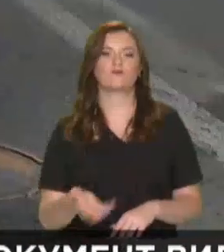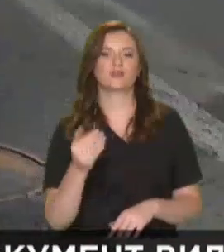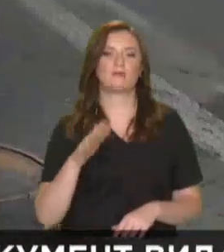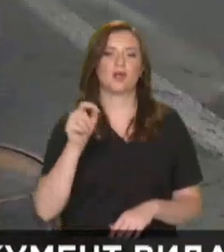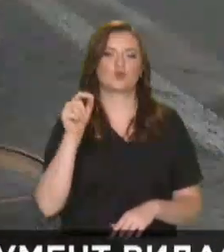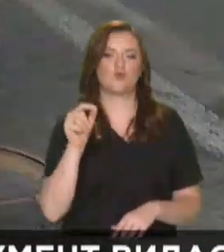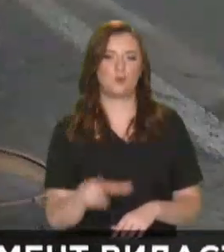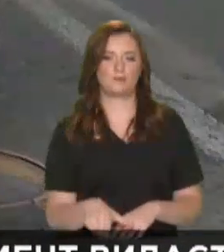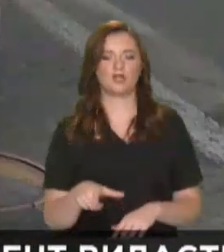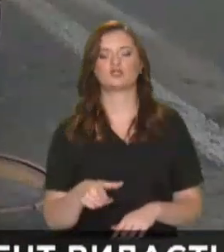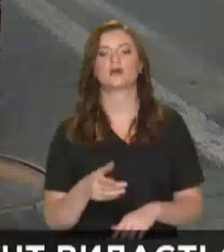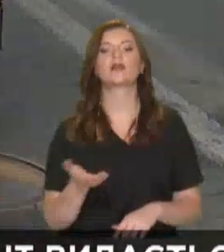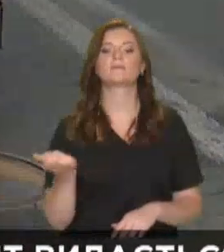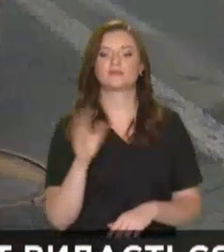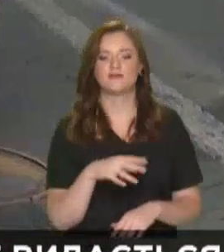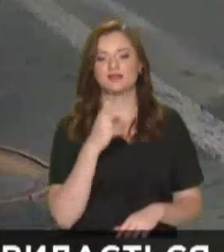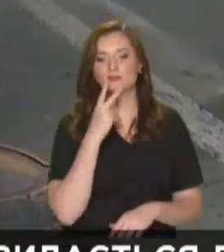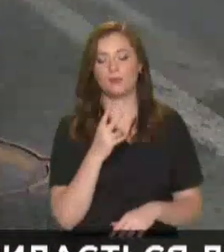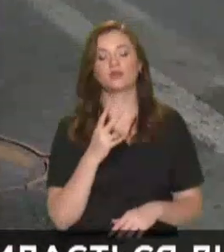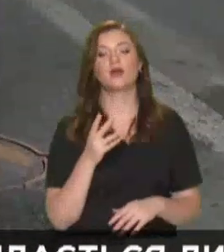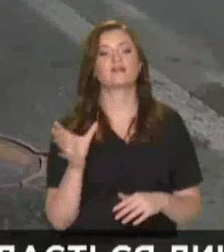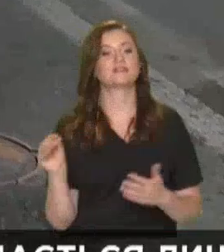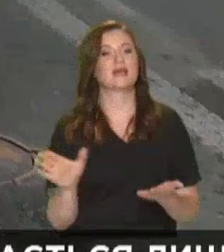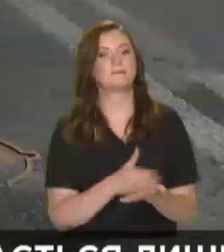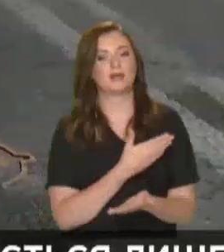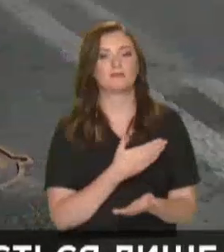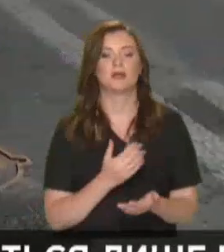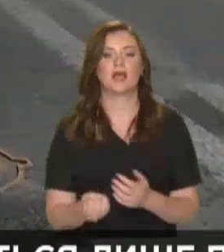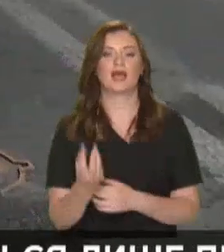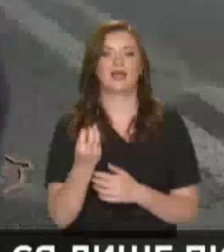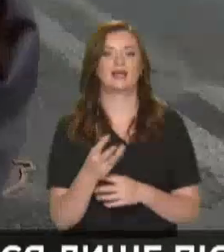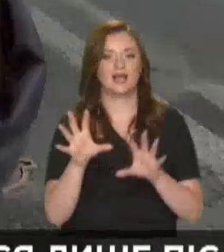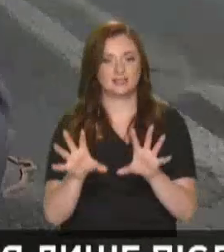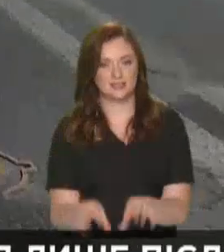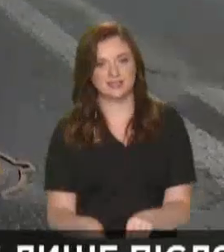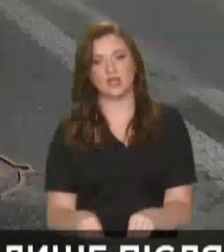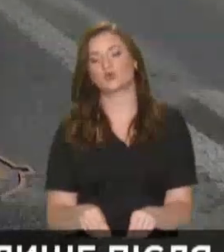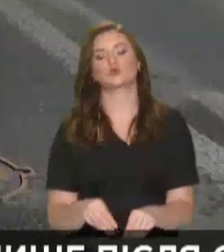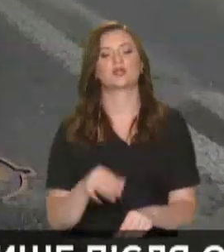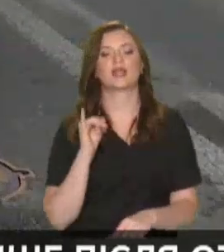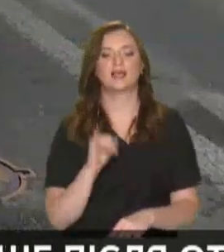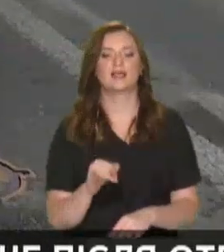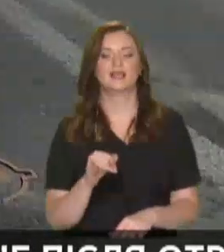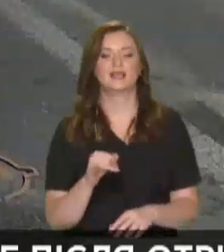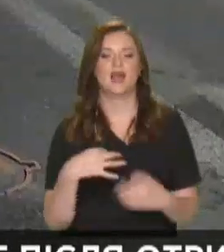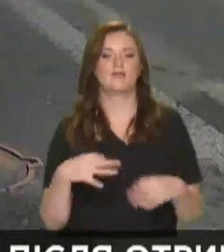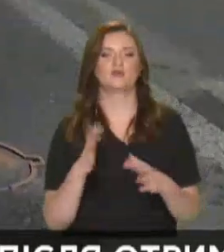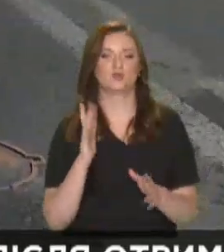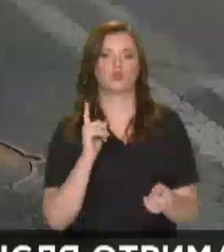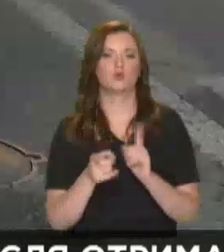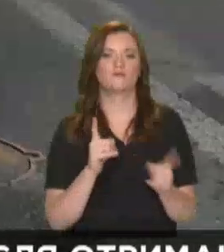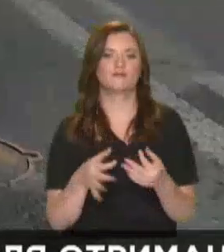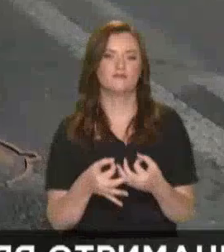пляшках. Ну, ось така то ситуація. Наразі, бачите, все прибрано, гейзер затушено, і автівки будуть рухатися зараз